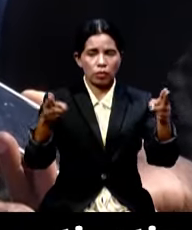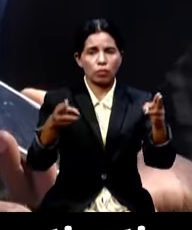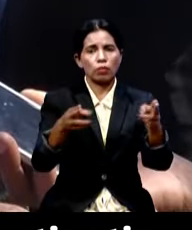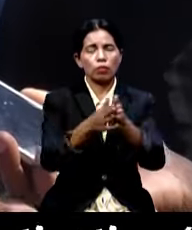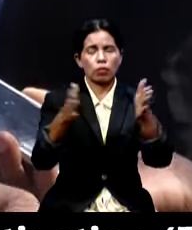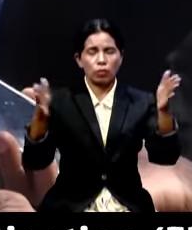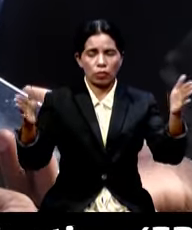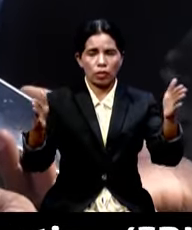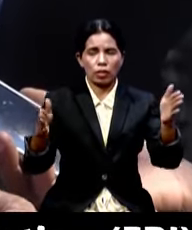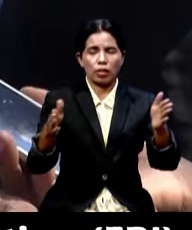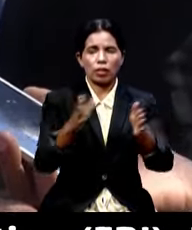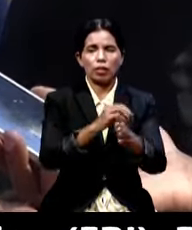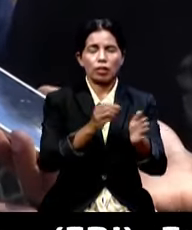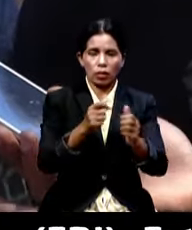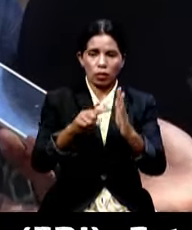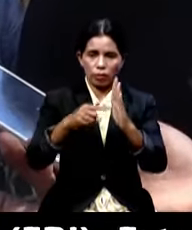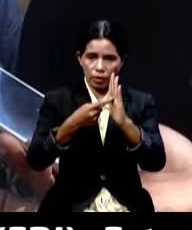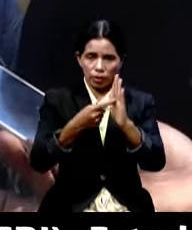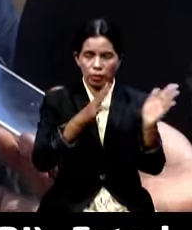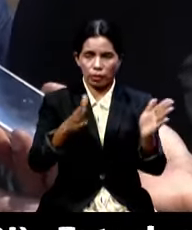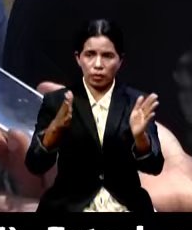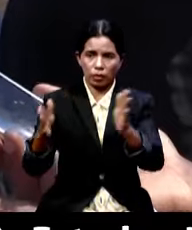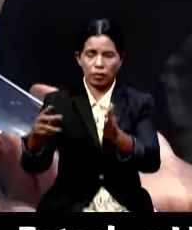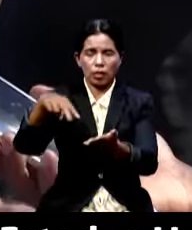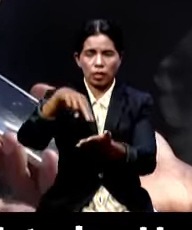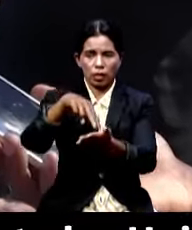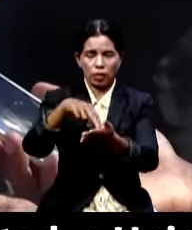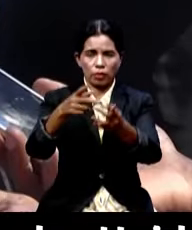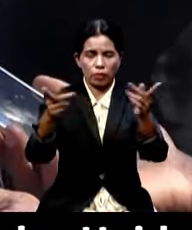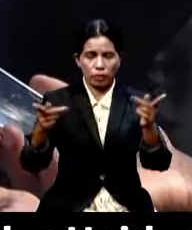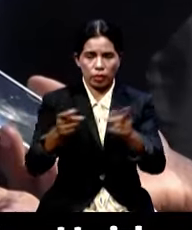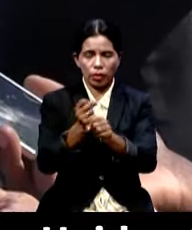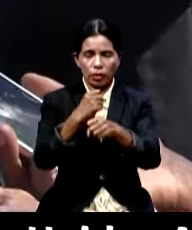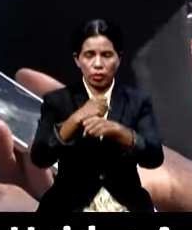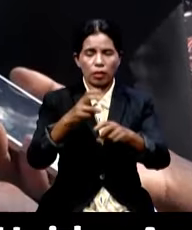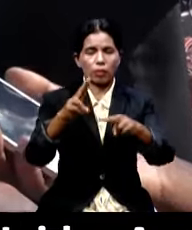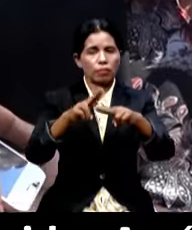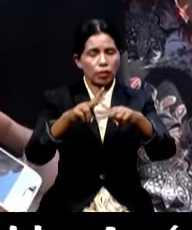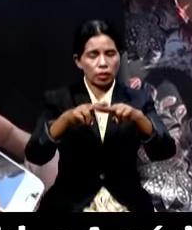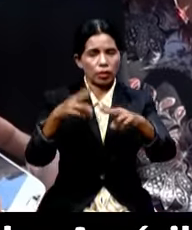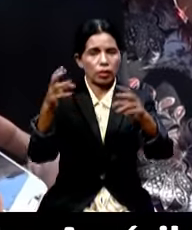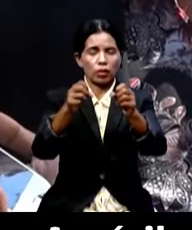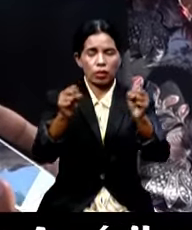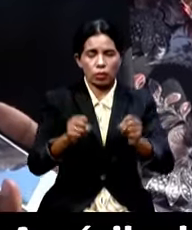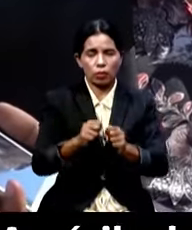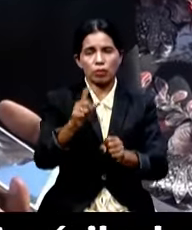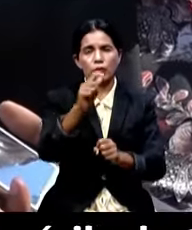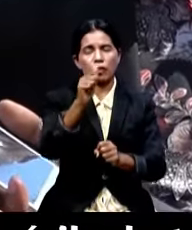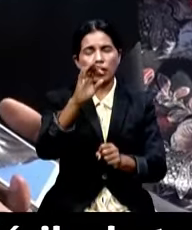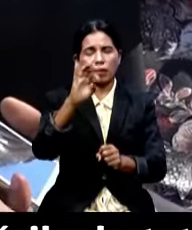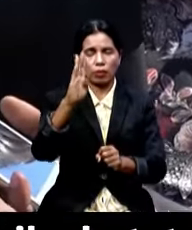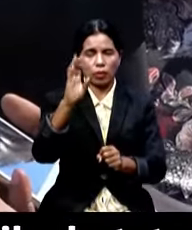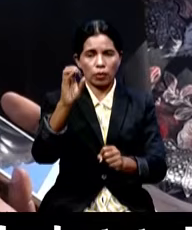ona prosesu ba establecimento centro produção masin iha suku Taiboko i Ministério do Comércio e